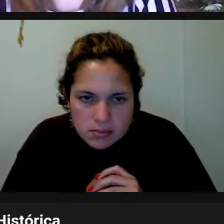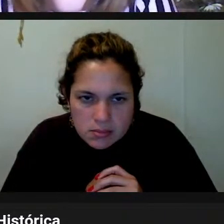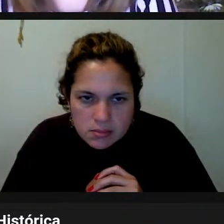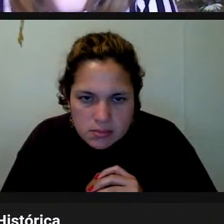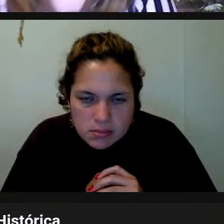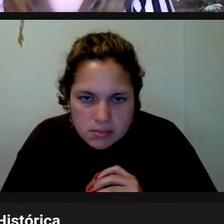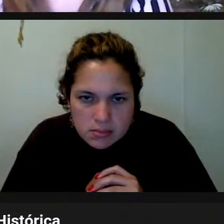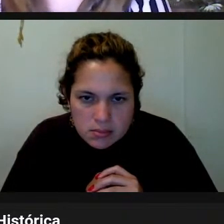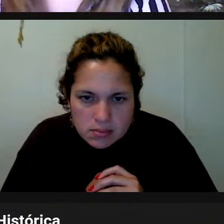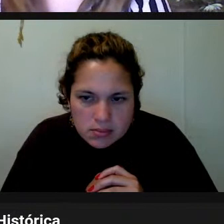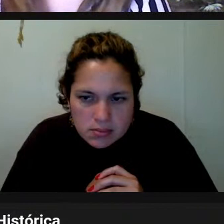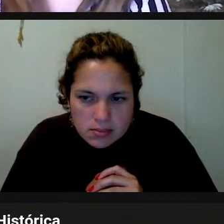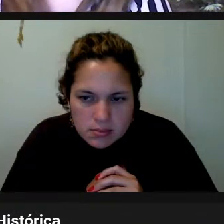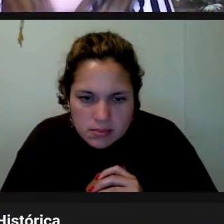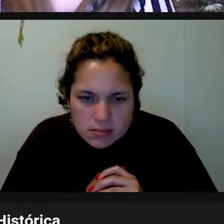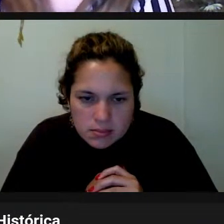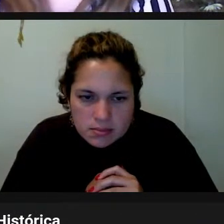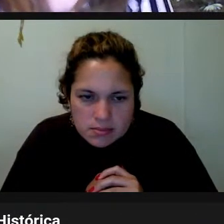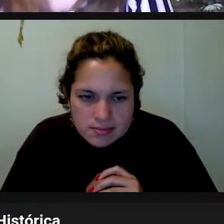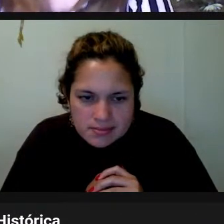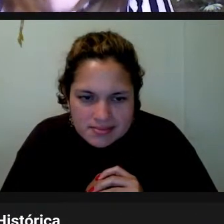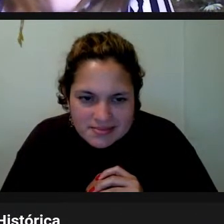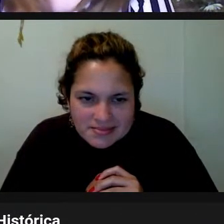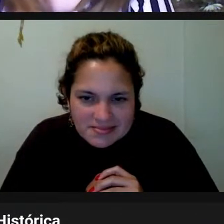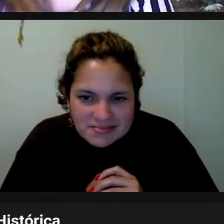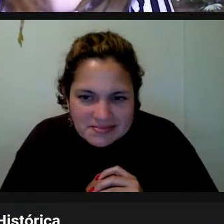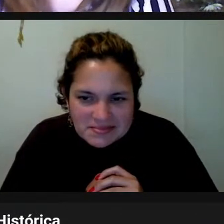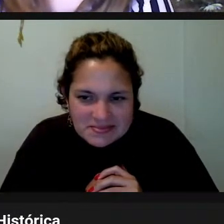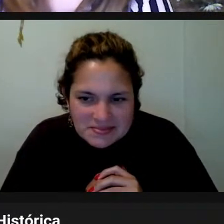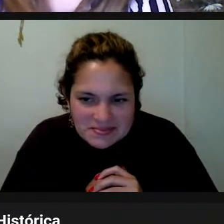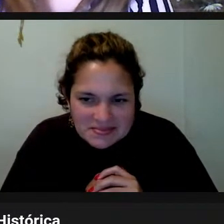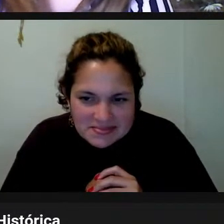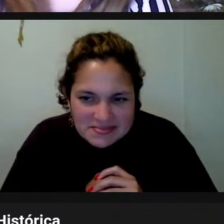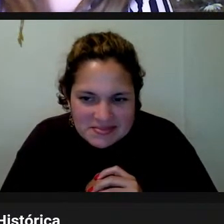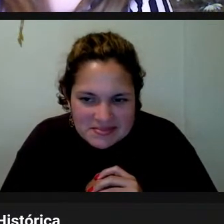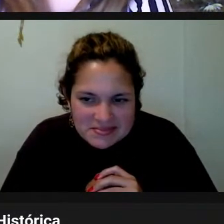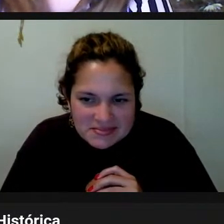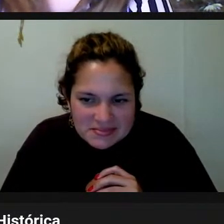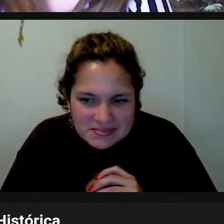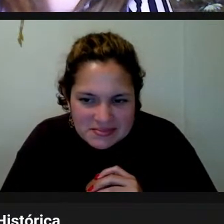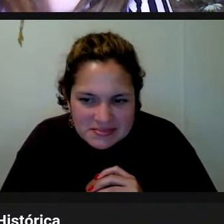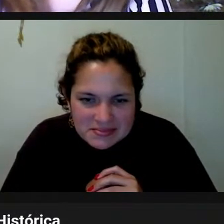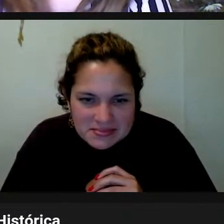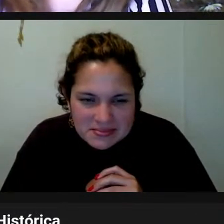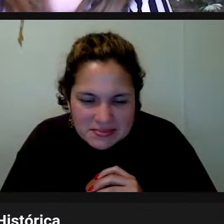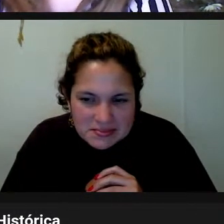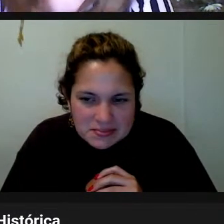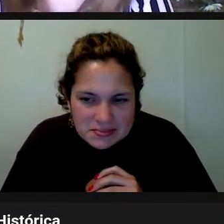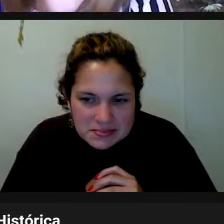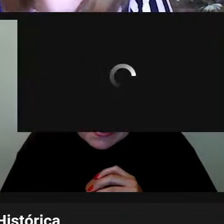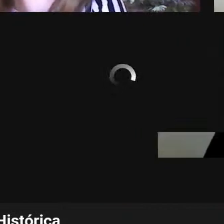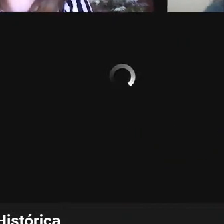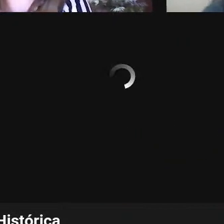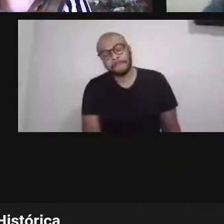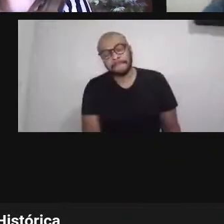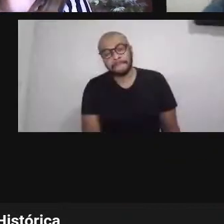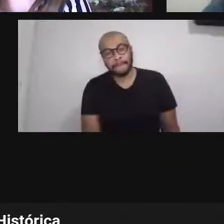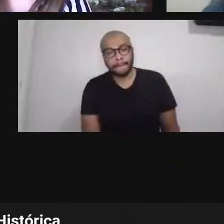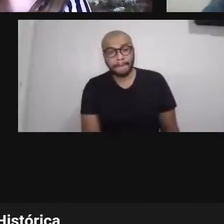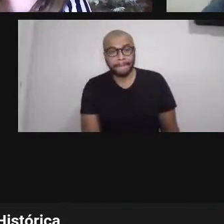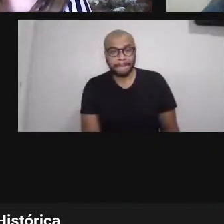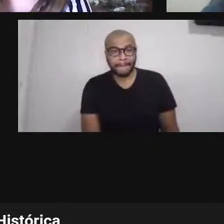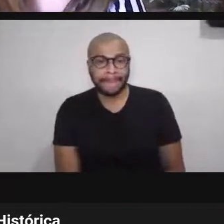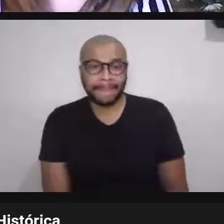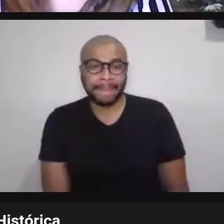jakby źródło ich jest wspólne, europejska kultura chrześcijańska, pewnie też przyszły do naszych języków